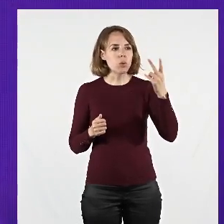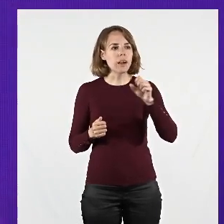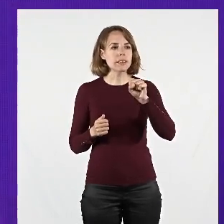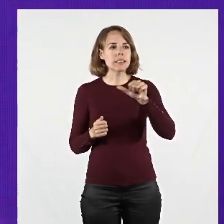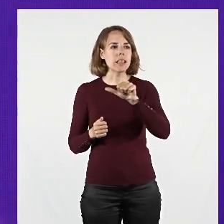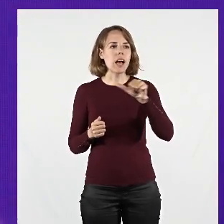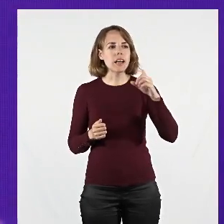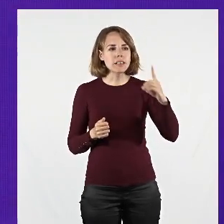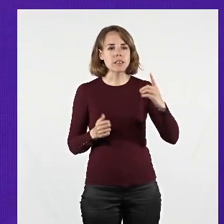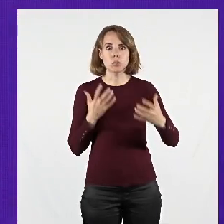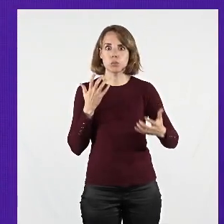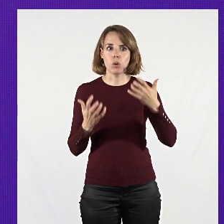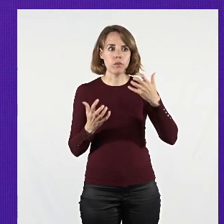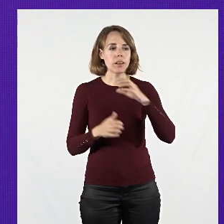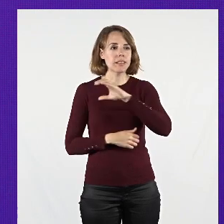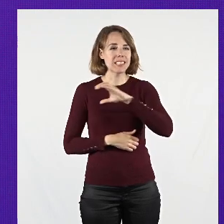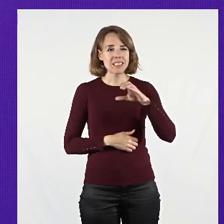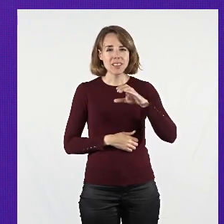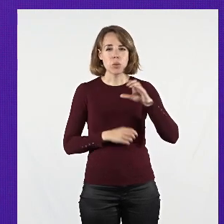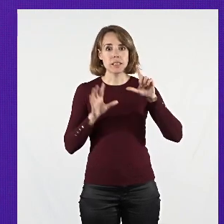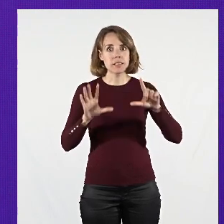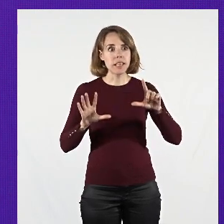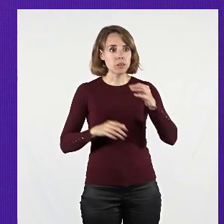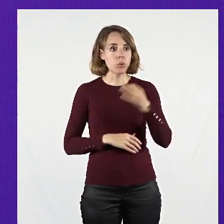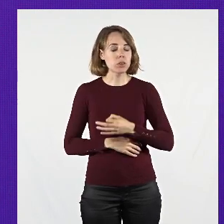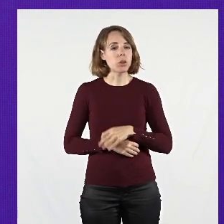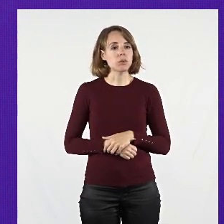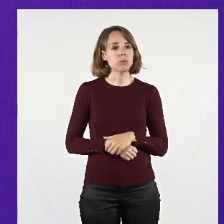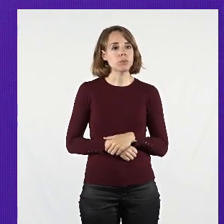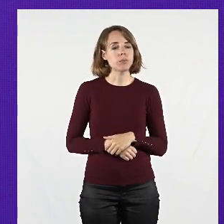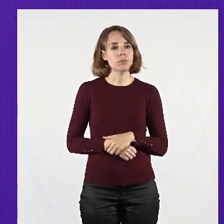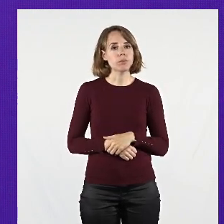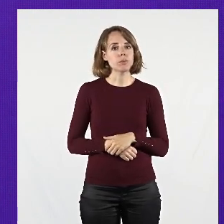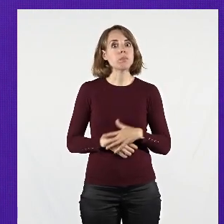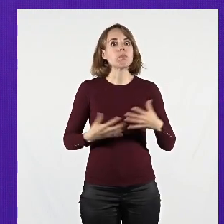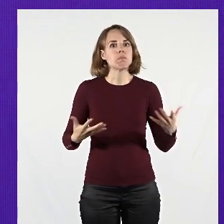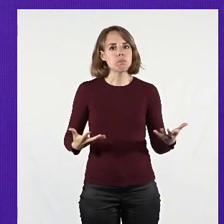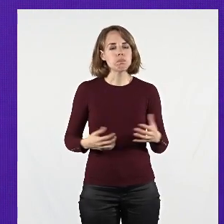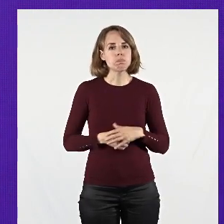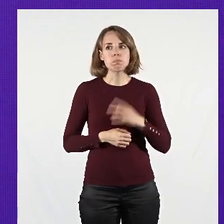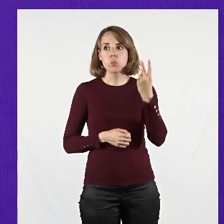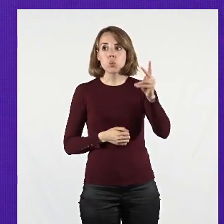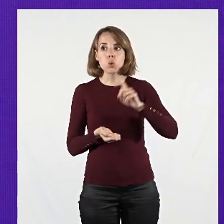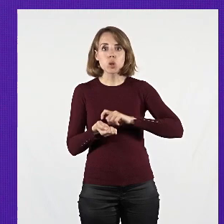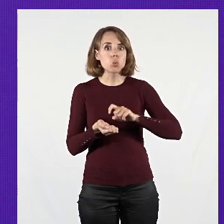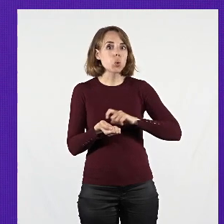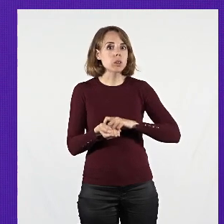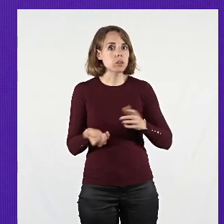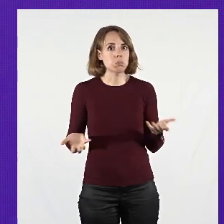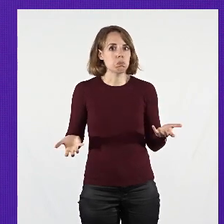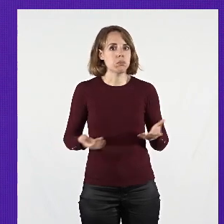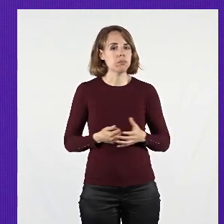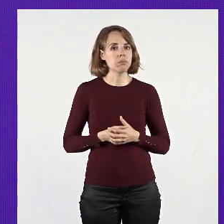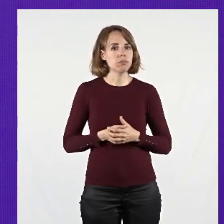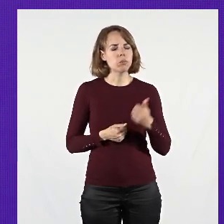voilà, ils ont ces CARSAT-là en tous les cas. Je n'en ai pas la source exacte, dit qu'ils ont un peu d'autres chiffres.